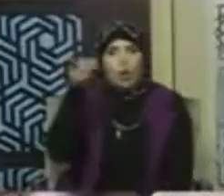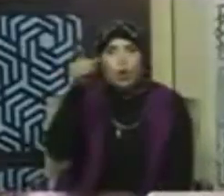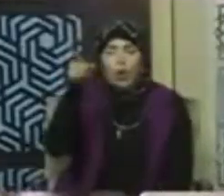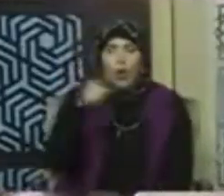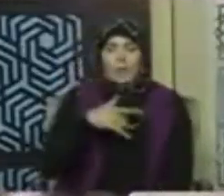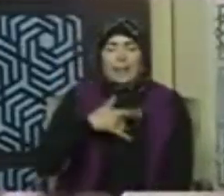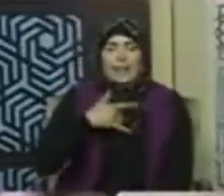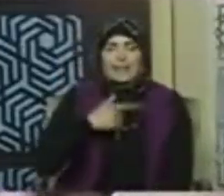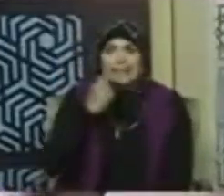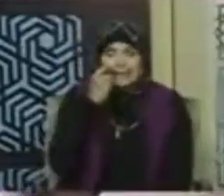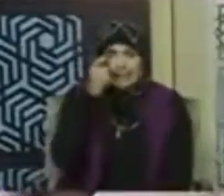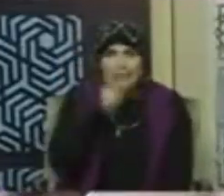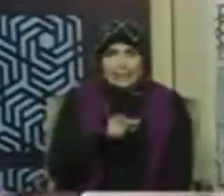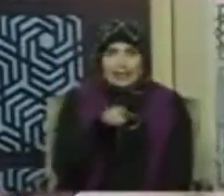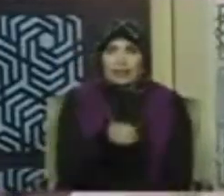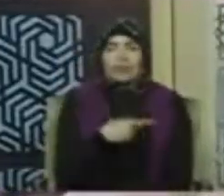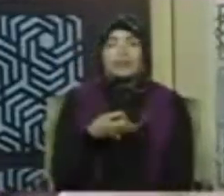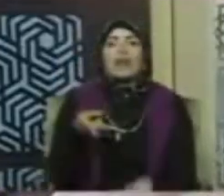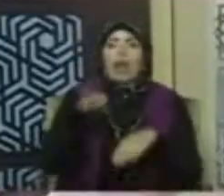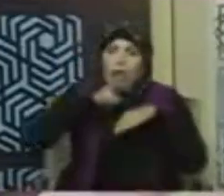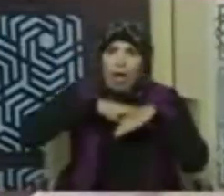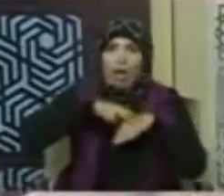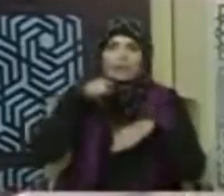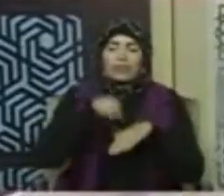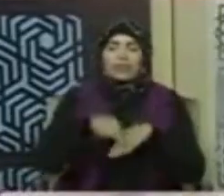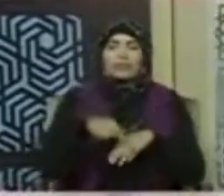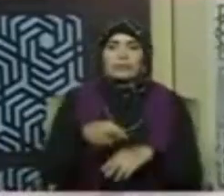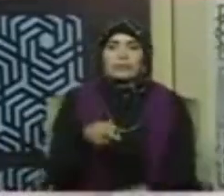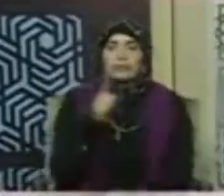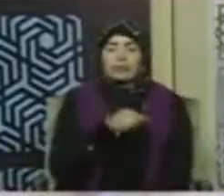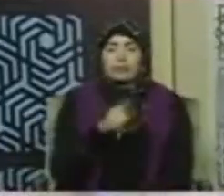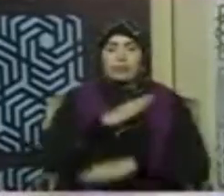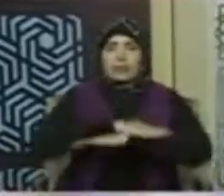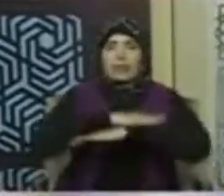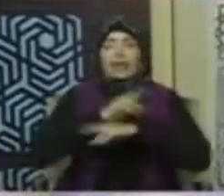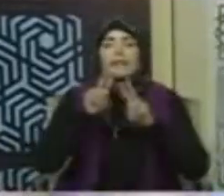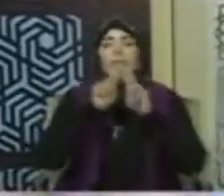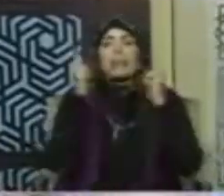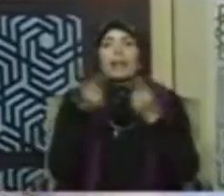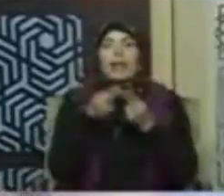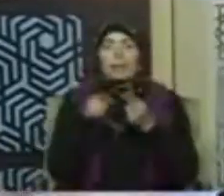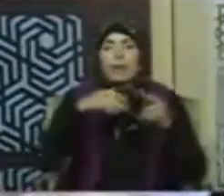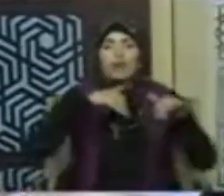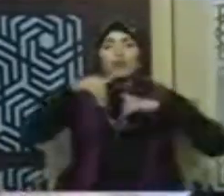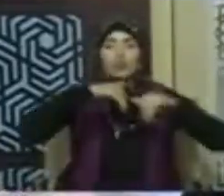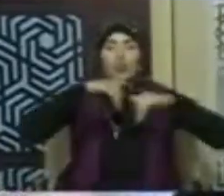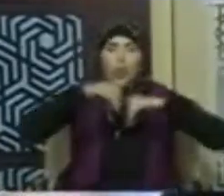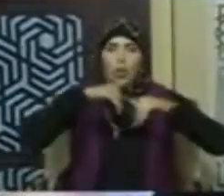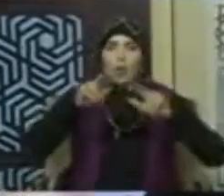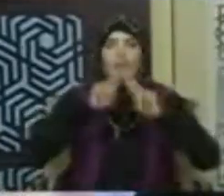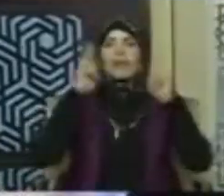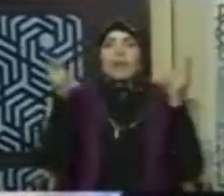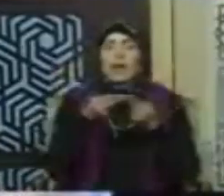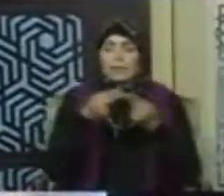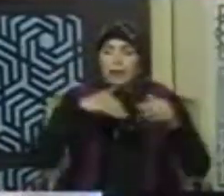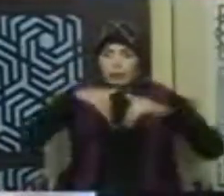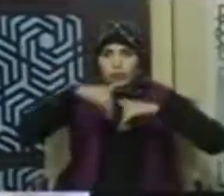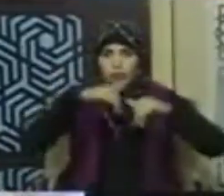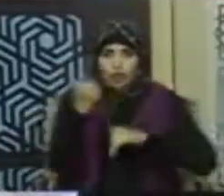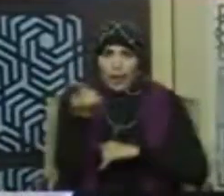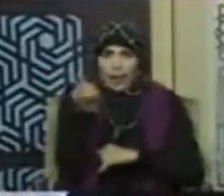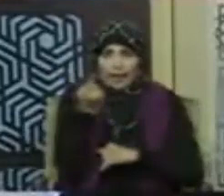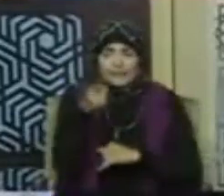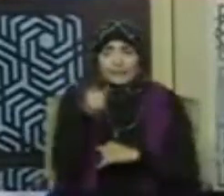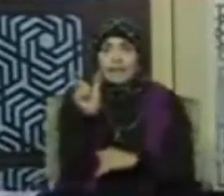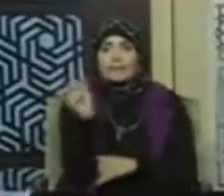شيئا هينا. أيضا مع ذلك الآداب العامة، الطرقات العامة. النبي صلى الله عليه